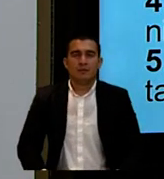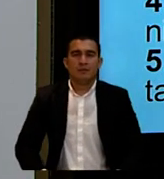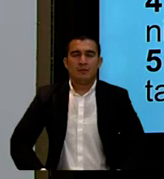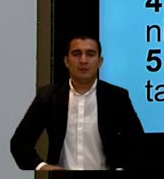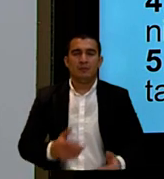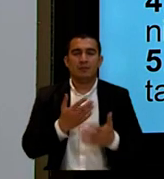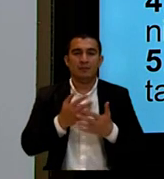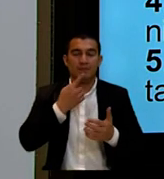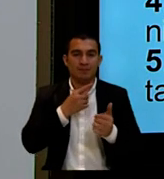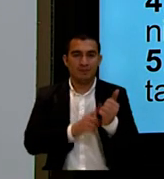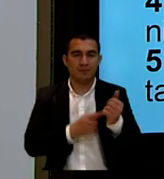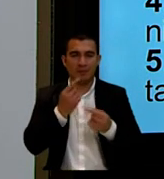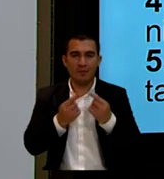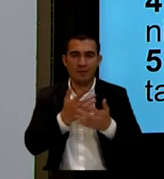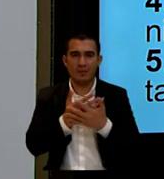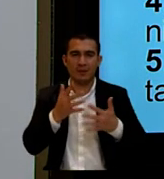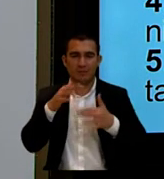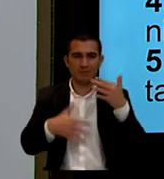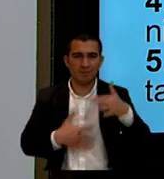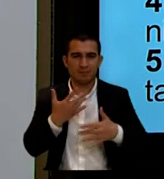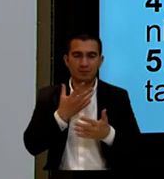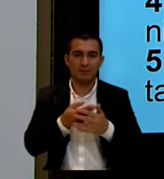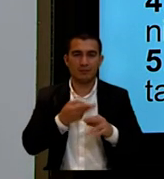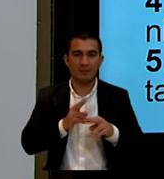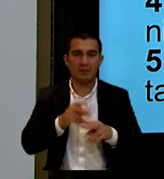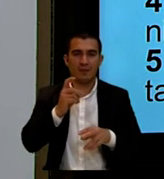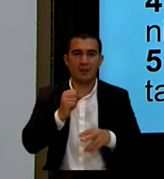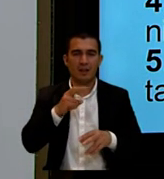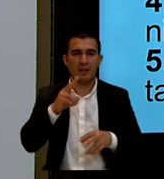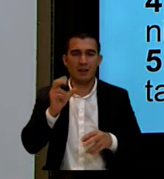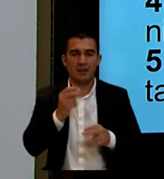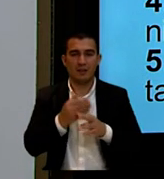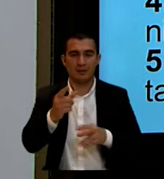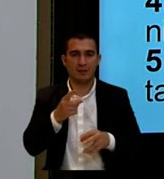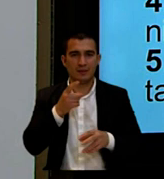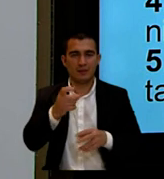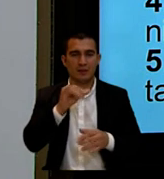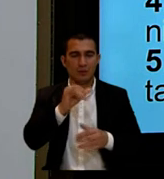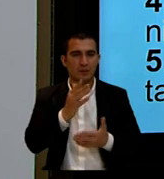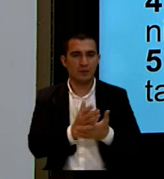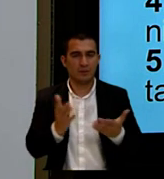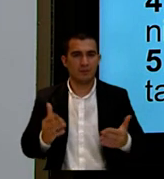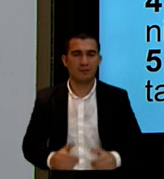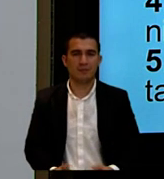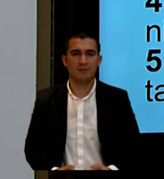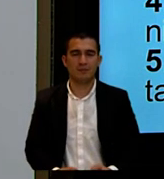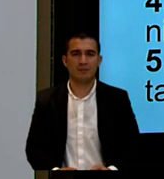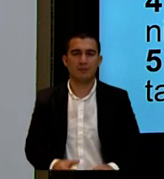Demak, qon aylanish sistemasi dastlab halqali chuvalchanglarda hosil bo'lgan.